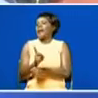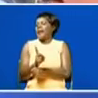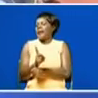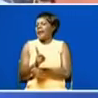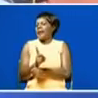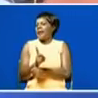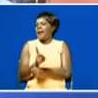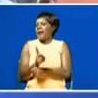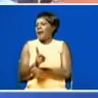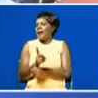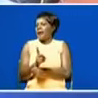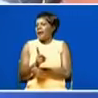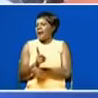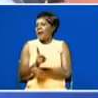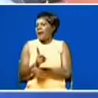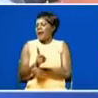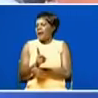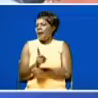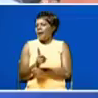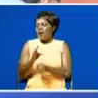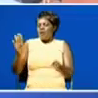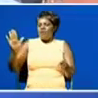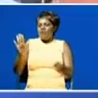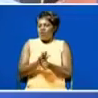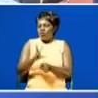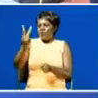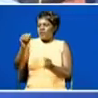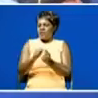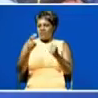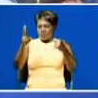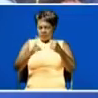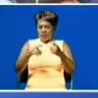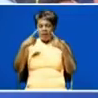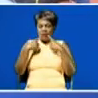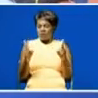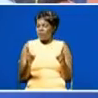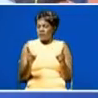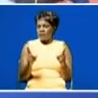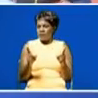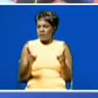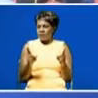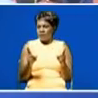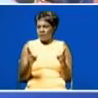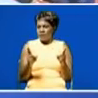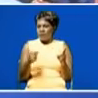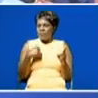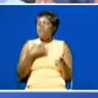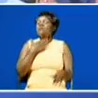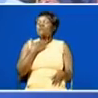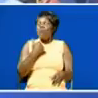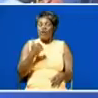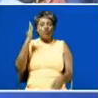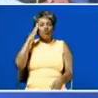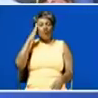Is he casting aspersion in the entire 2017 results? I'll be seeking these